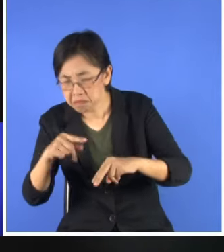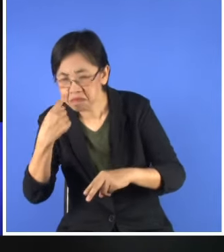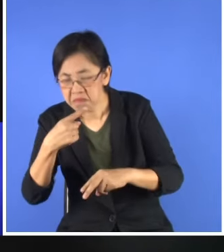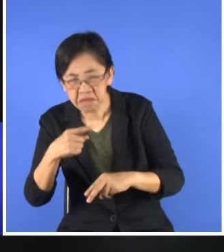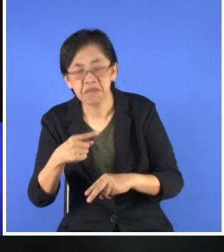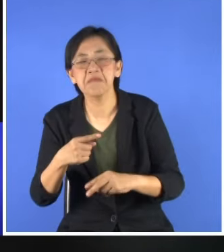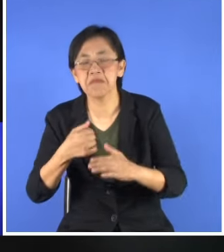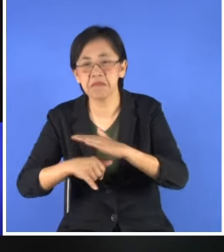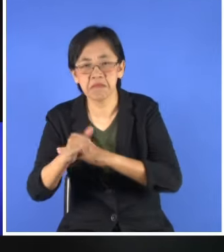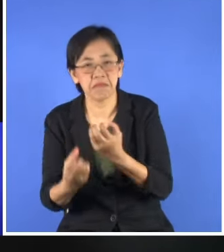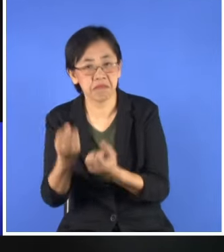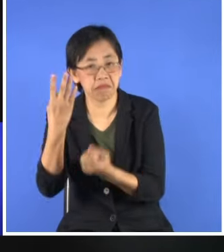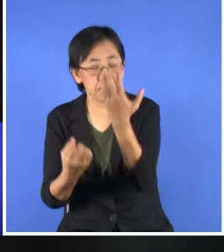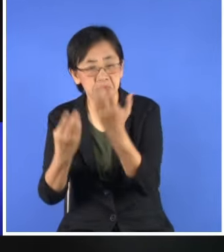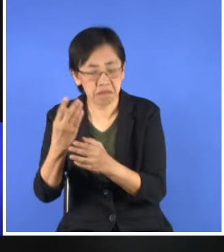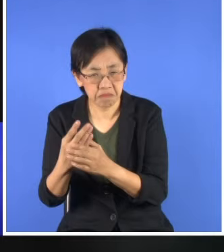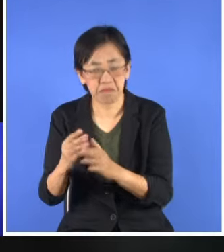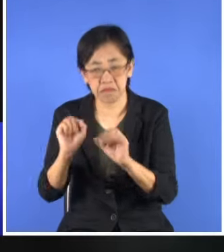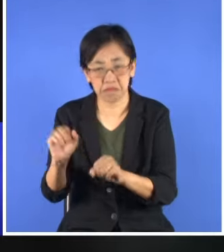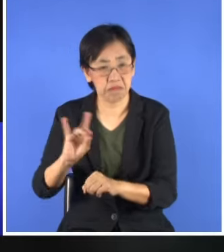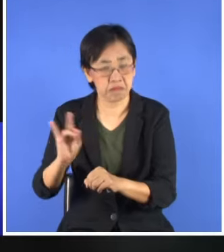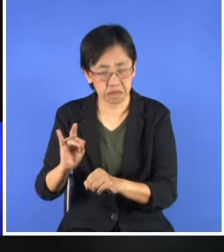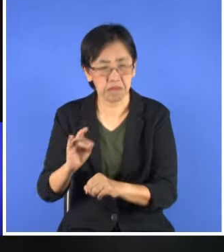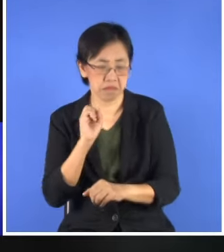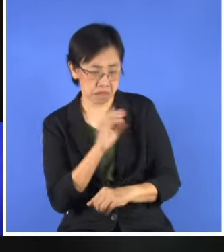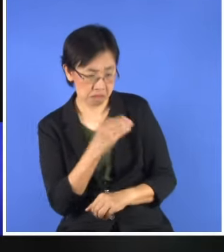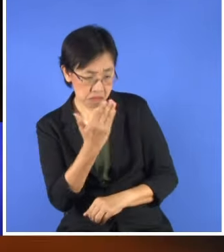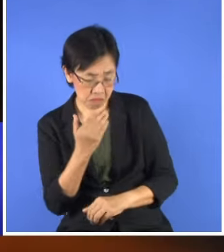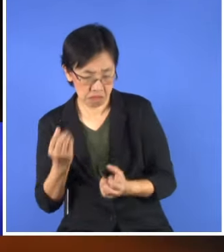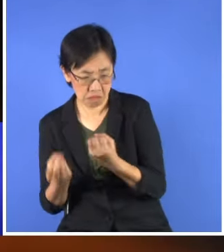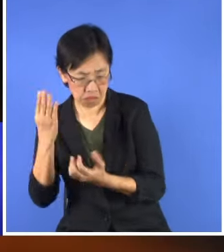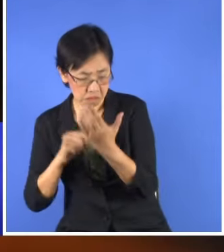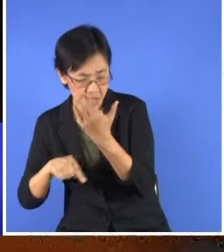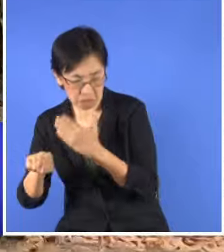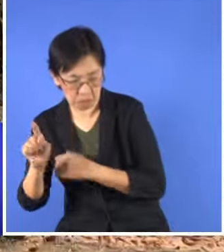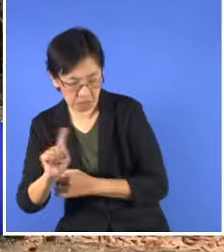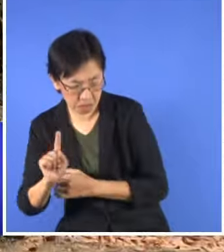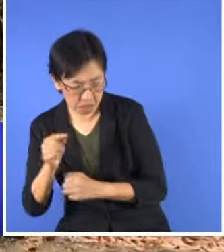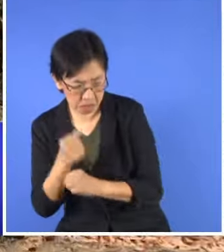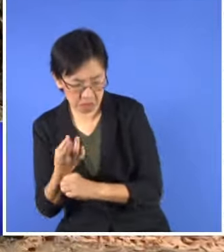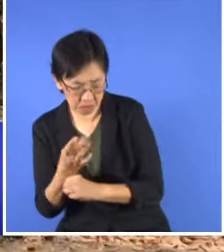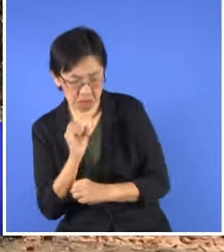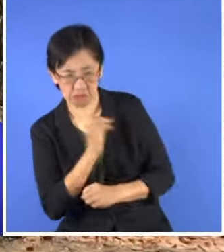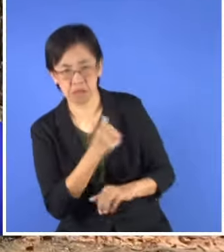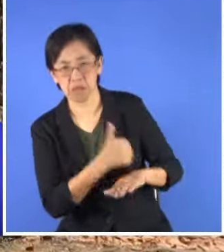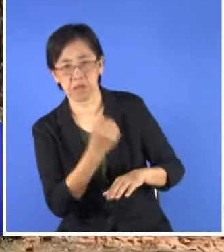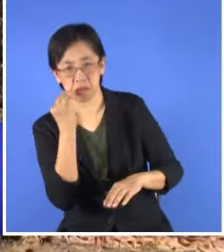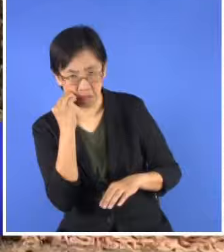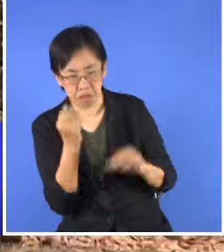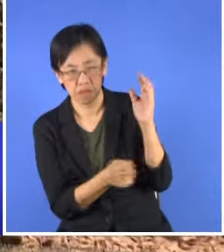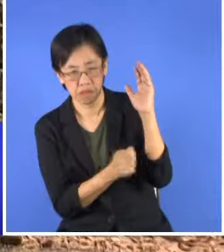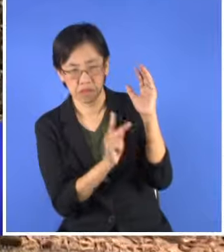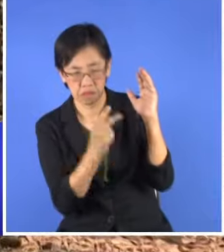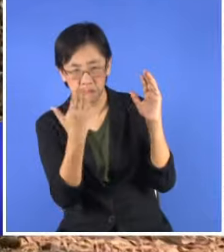เข้าป่าจะต้องแจ้งผู้นำชาวบ้านให้ทราบก่อนว่าจะเดินเข้าไปป่าเข้าไร่นะเพื่อไปทำอะไรเป็นเป็นหลักฐานไว้ก่อนนะ